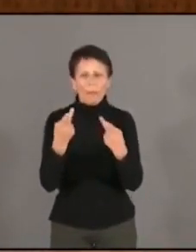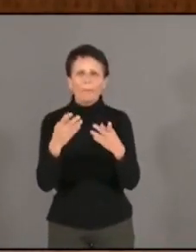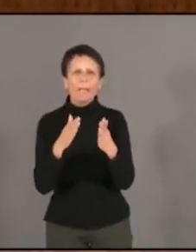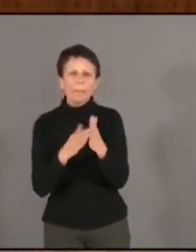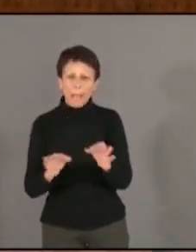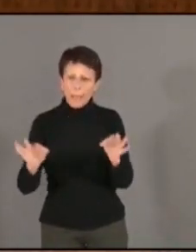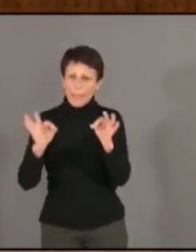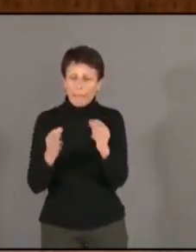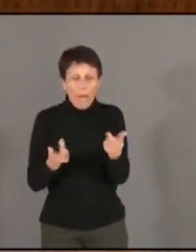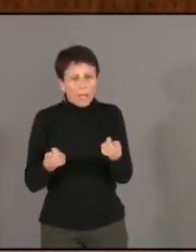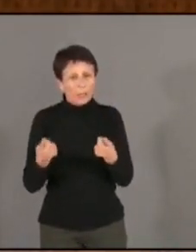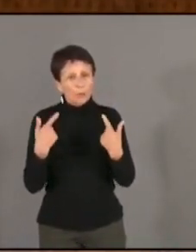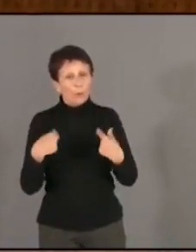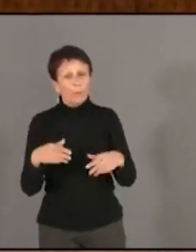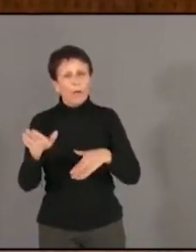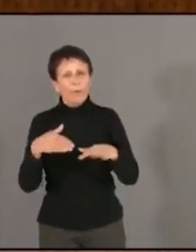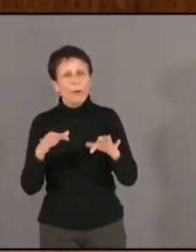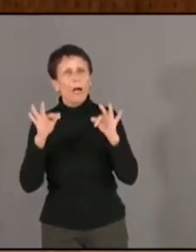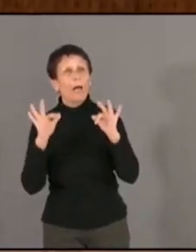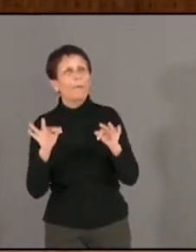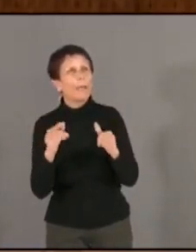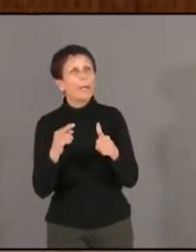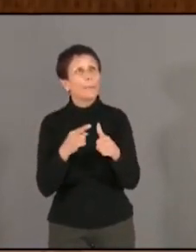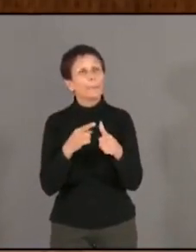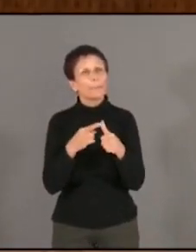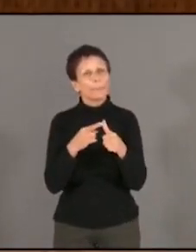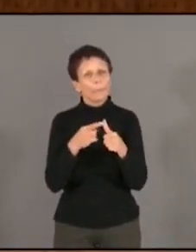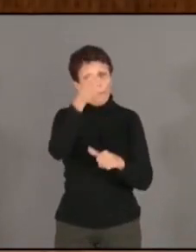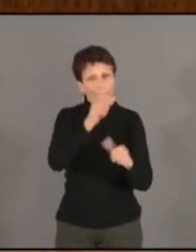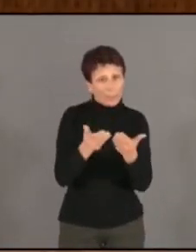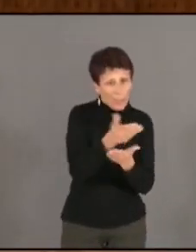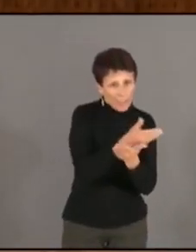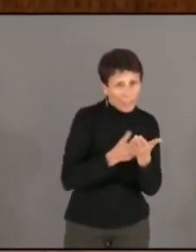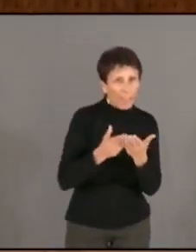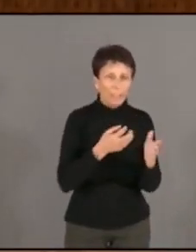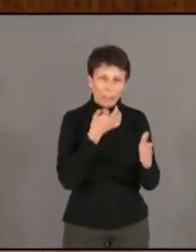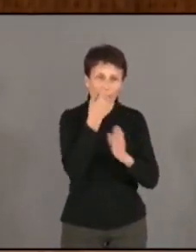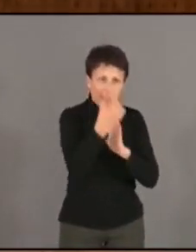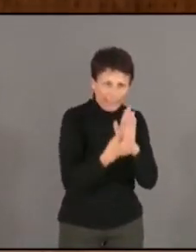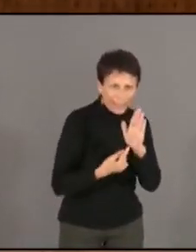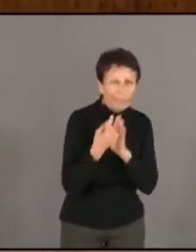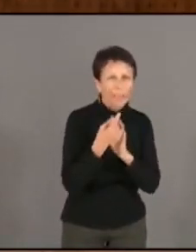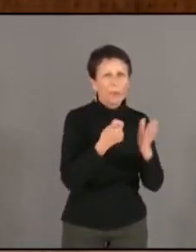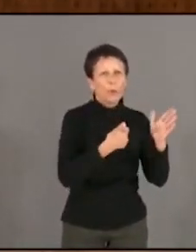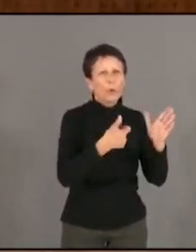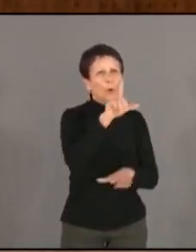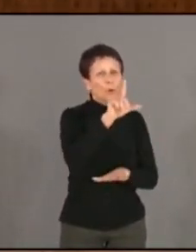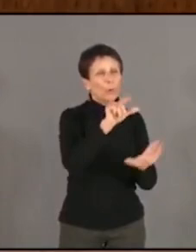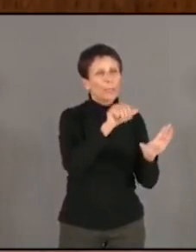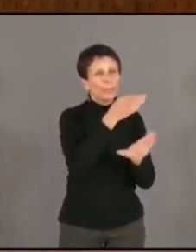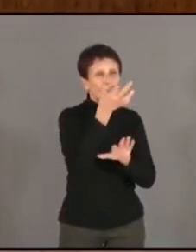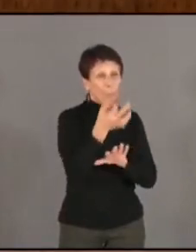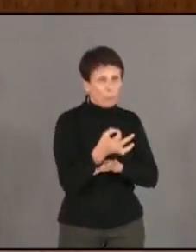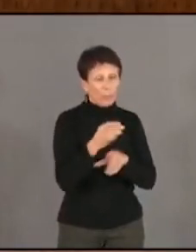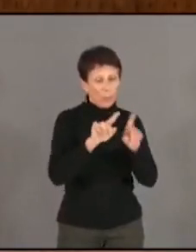politique de gestion des dépenses de fonctionnement, notamment sur le plan du personnel, qui représente, je vous le rappelle, 70% du budget de